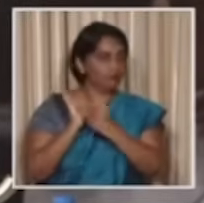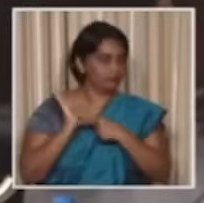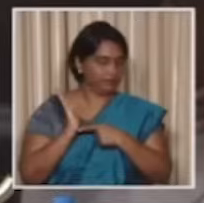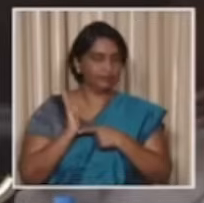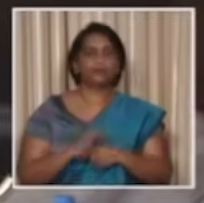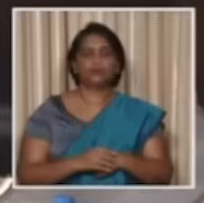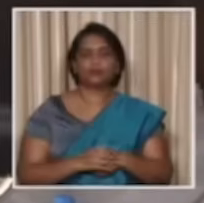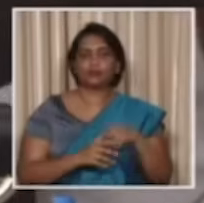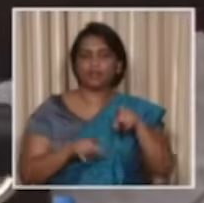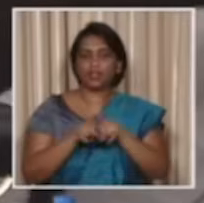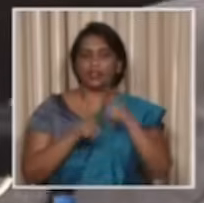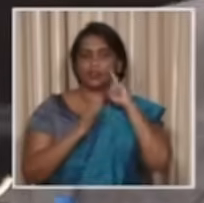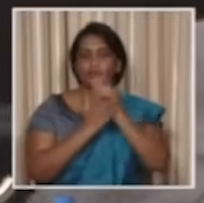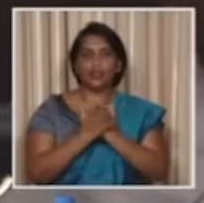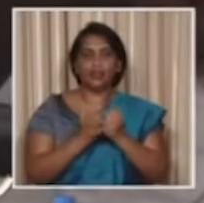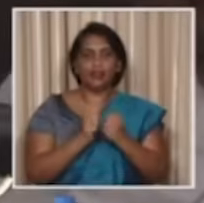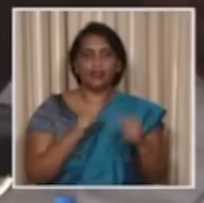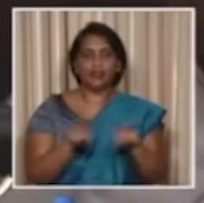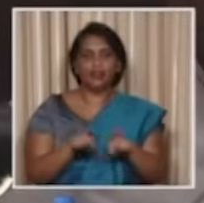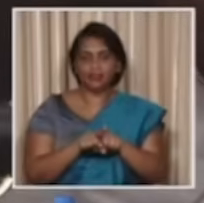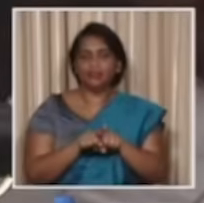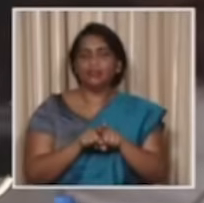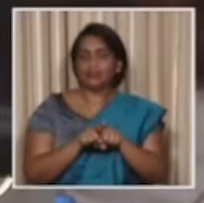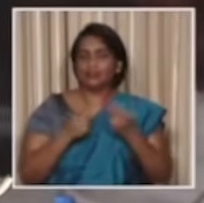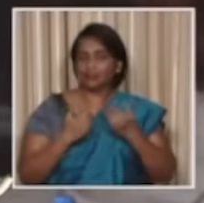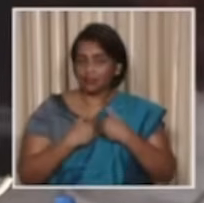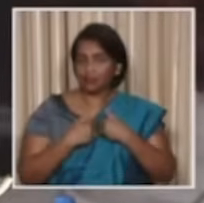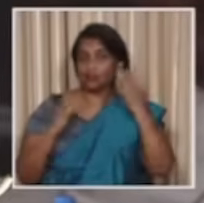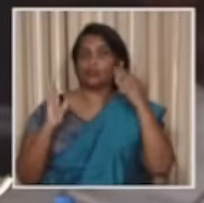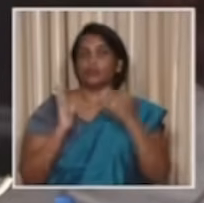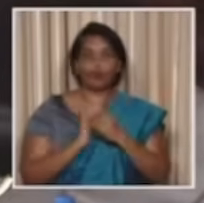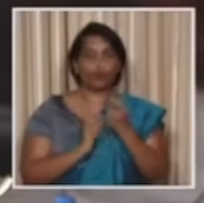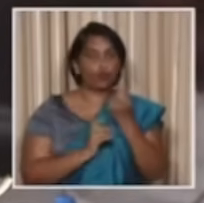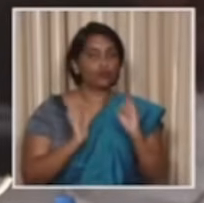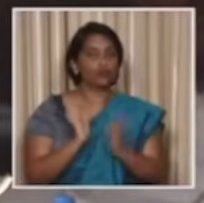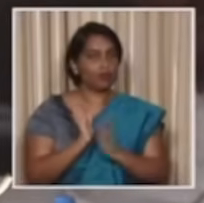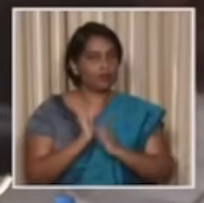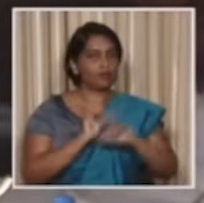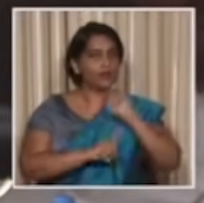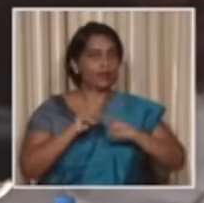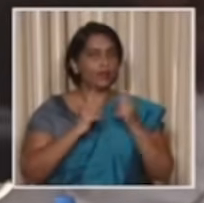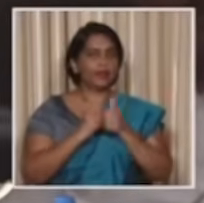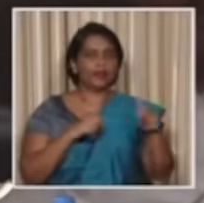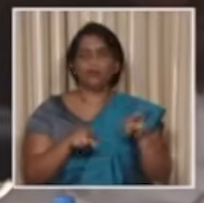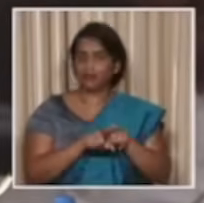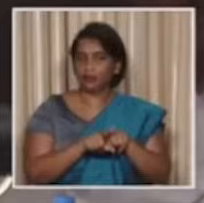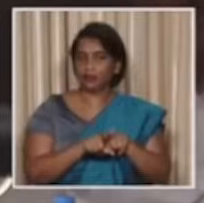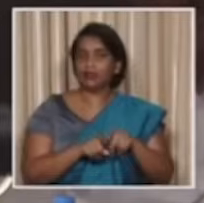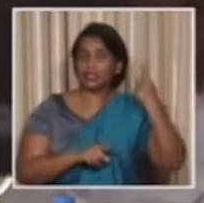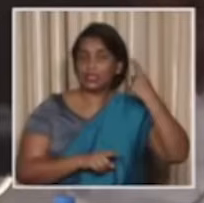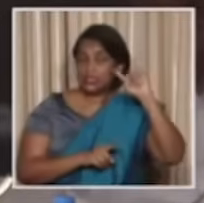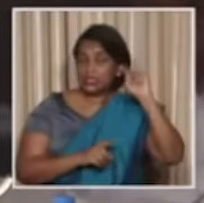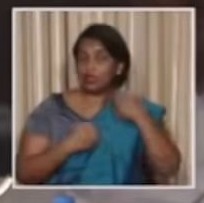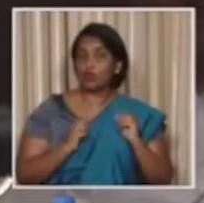එක. හරි ඒ නිසා 148 90 අද අපි මේ සම්බන්ධයෙන් මුදල් කාර්ක සභාවෙන් සාකච්ඡා කරා. හරි ඊය